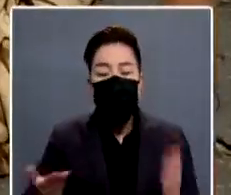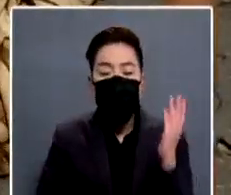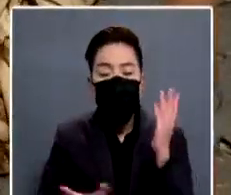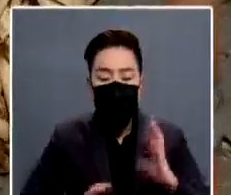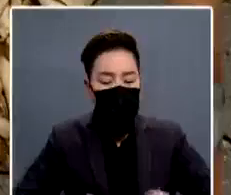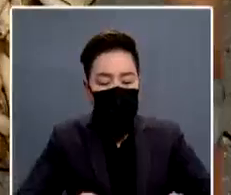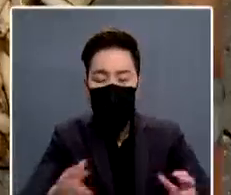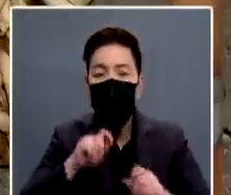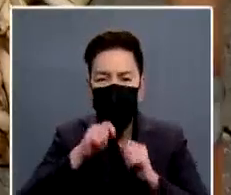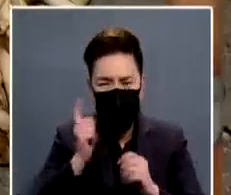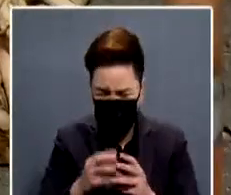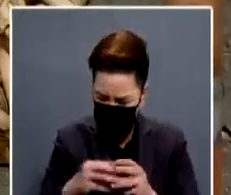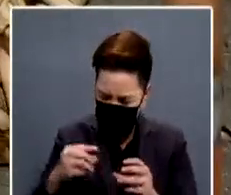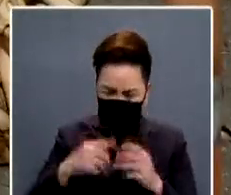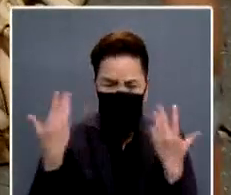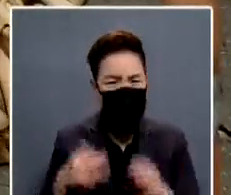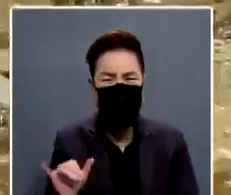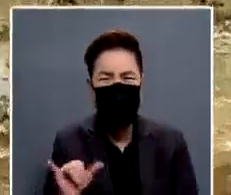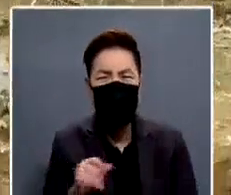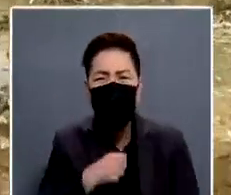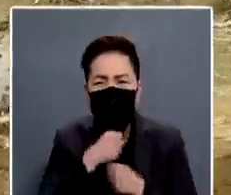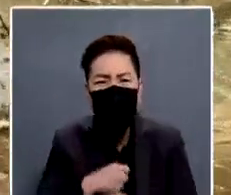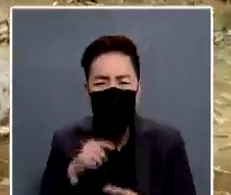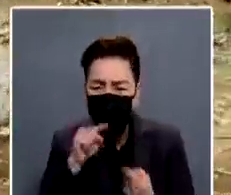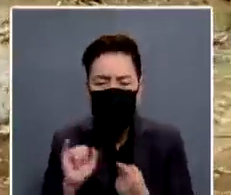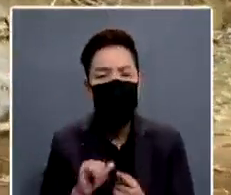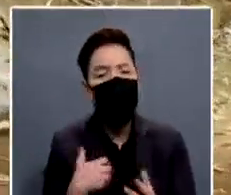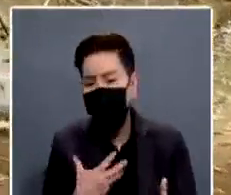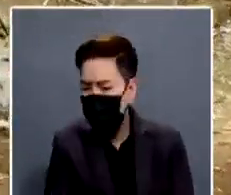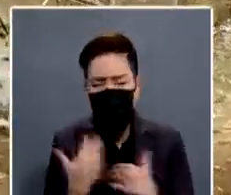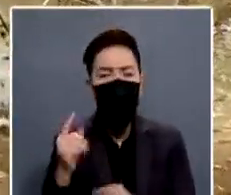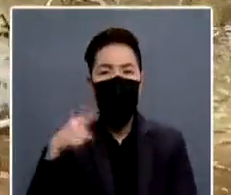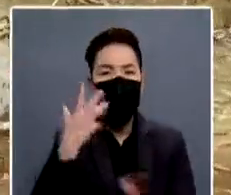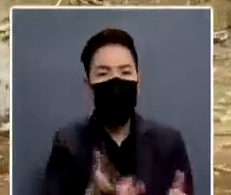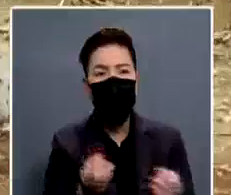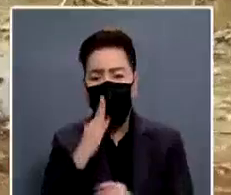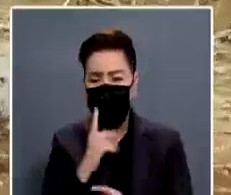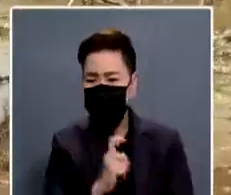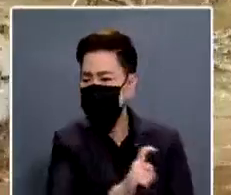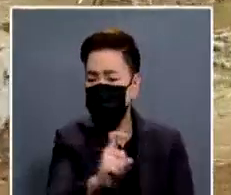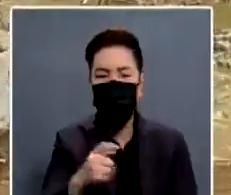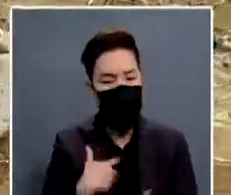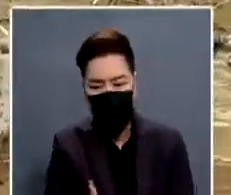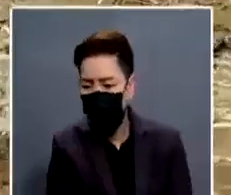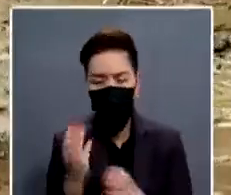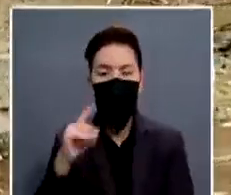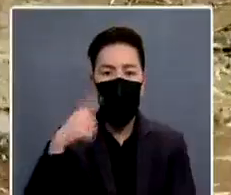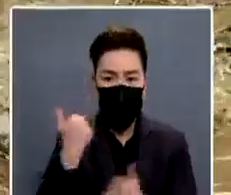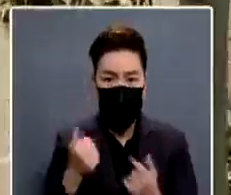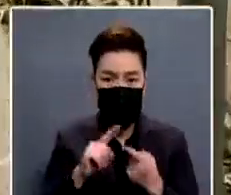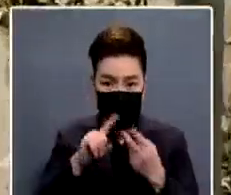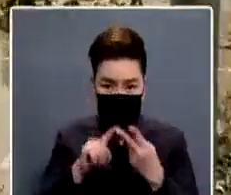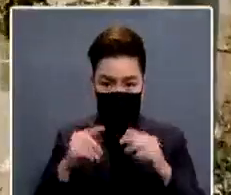ดหนีน้ำทั้งที่ฝักเนี่ยมันยังไม่ได้อะมันยังไม่แก่หรอกแต่ก็ต้องรีบเก็บก่อนเพราะไม่อย่างนั้นเดี๋ยวน้ำมามันจะเสียหายไปทั้งหมดนะคุณผู้ชมคะไล่ล